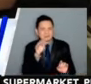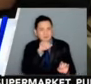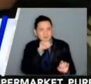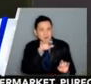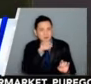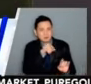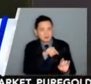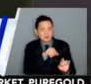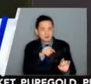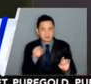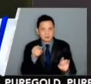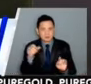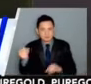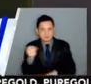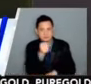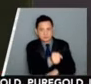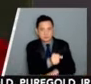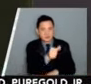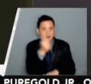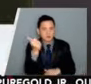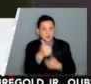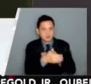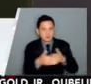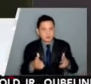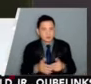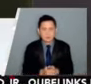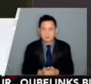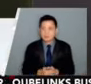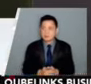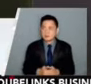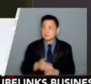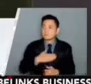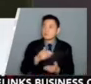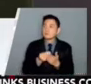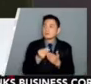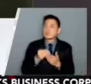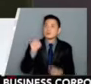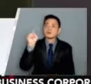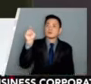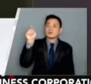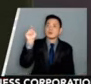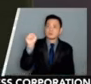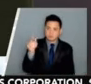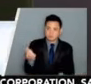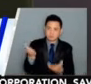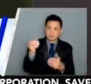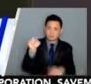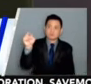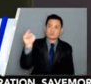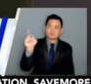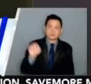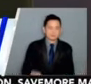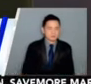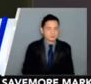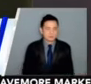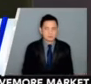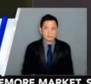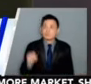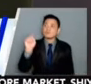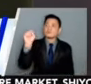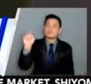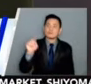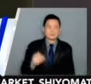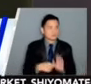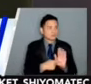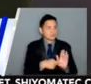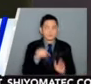kabilang kwarto. Isinabihan ko na, doon ang pira ko sa kwarto, kunin mo doon. Sabi, ituro mo. Di ituro ko,